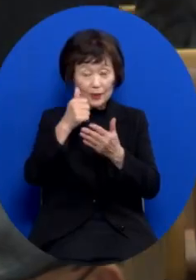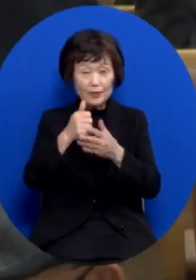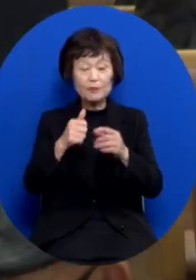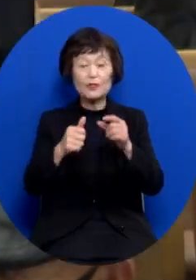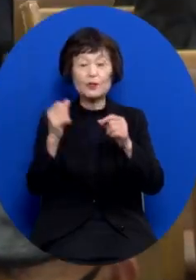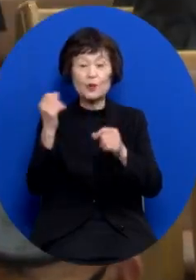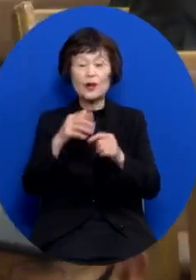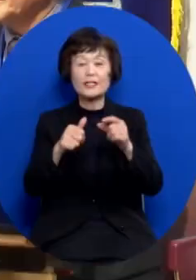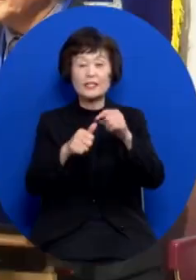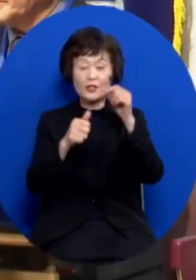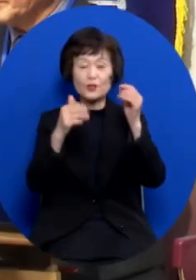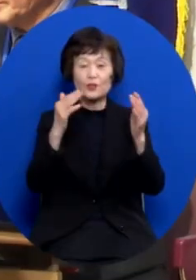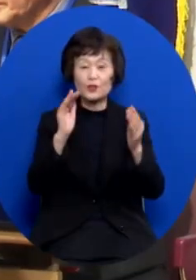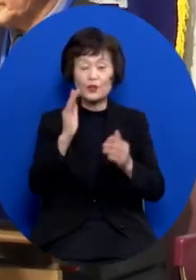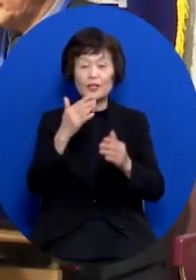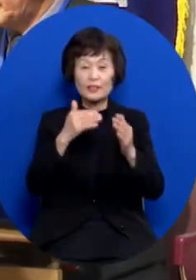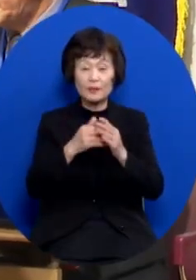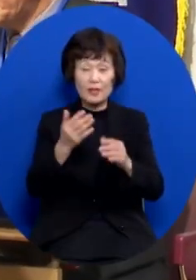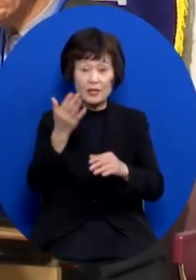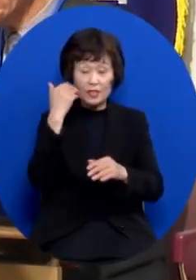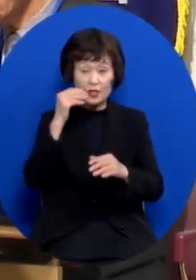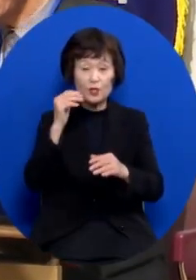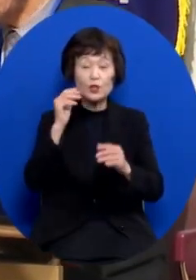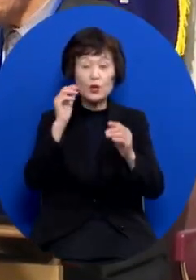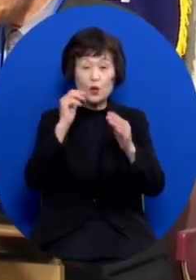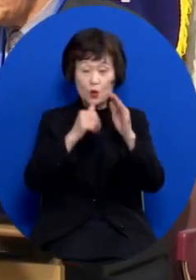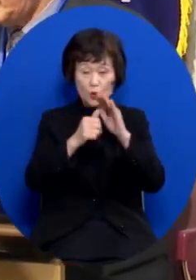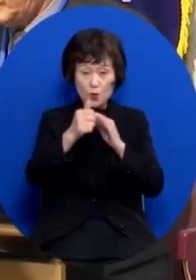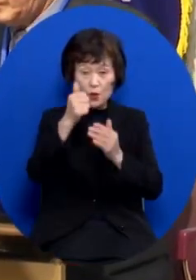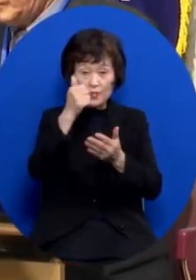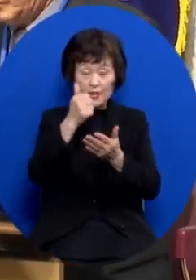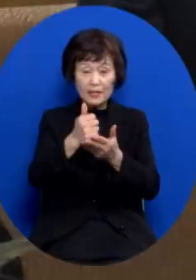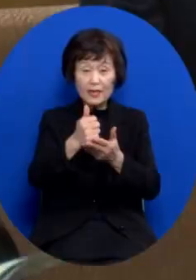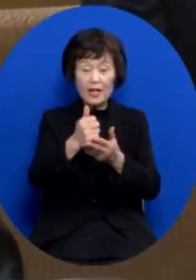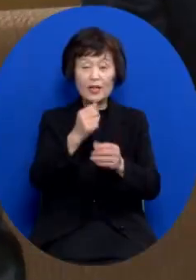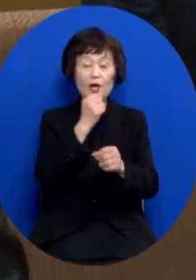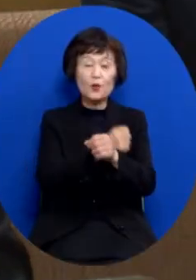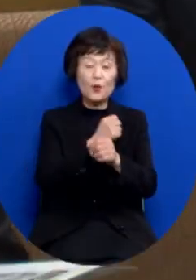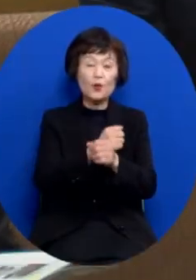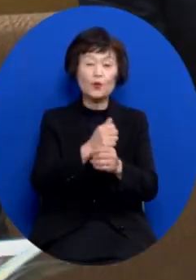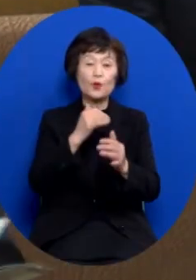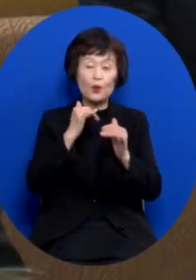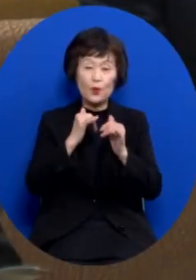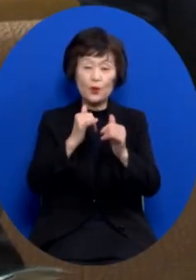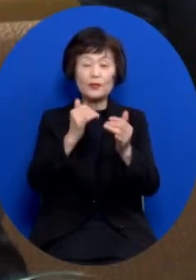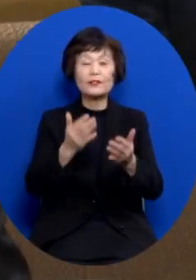선출됐습니다. 또 직전 회장에게 공로 증서를 전달하고 각종 안건을 심의했습니다.